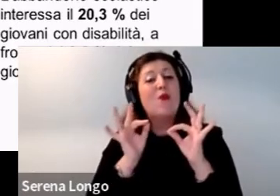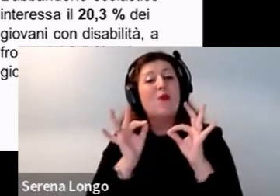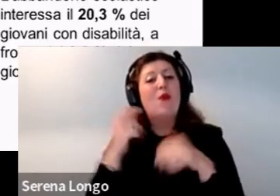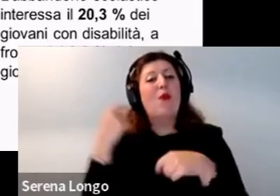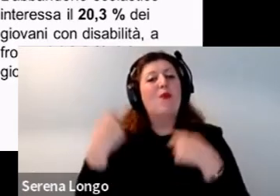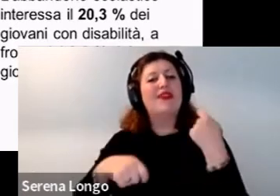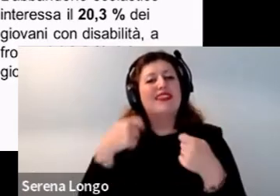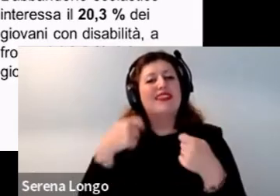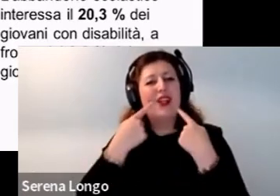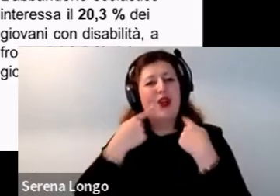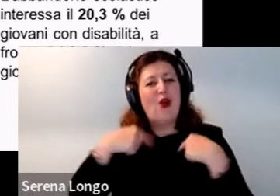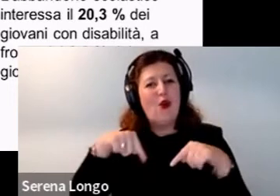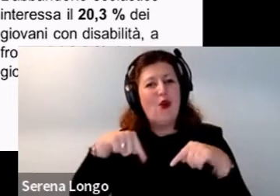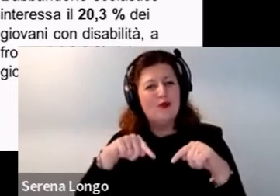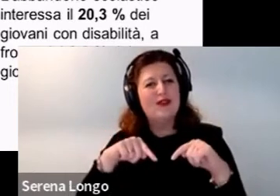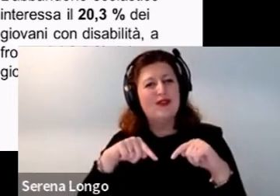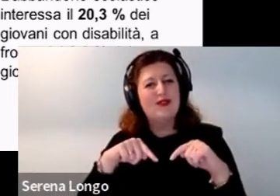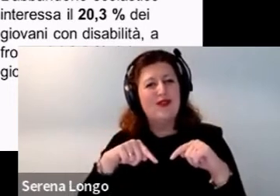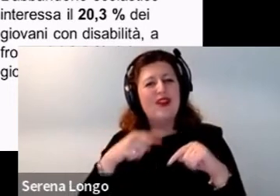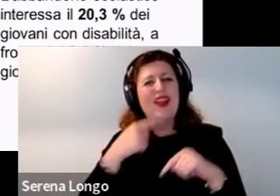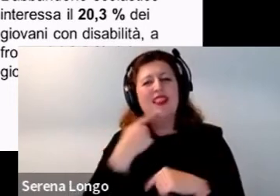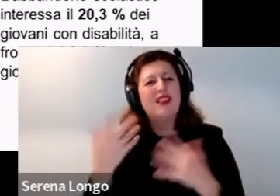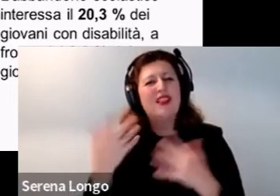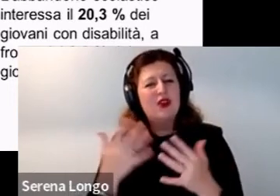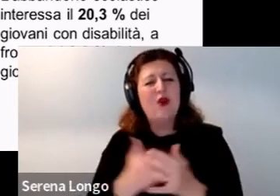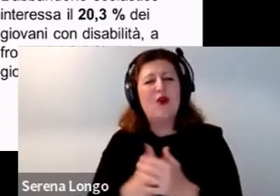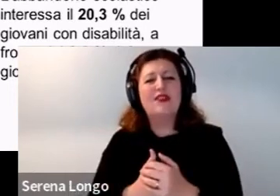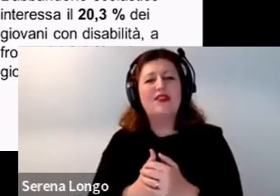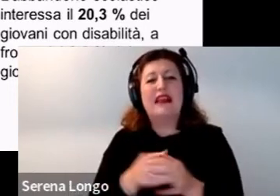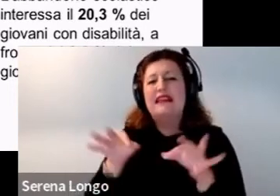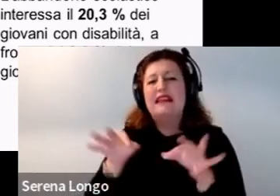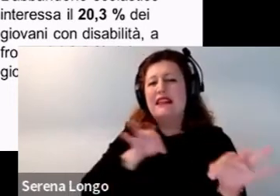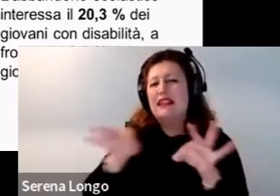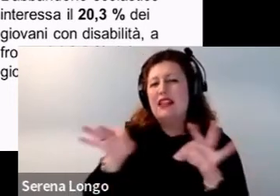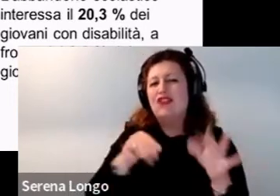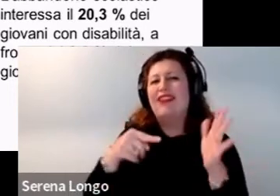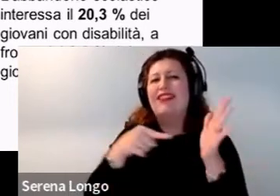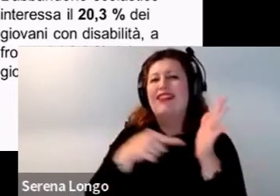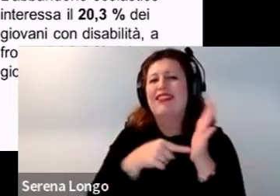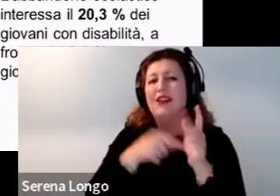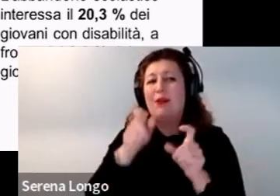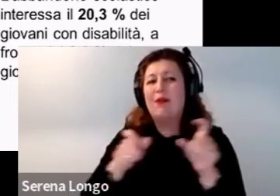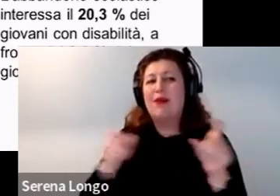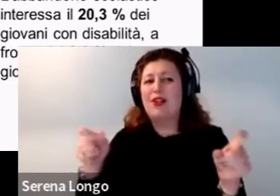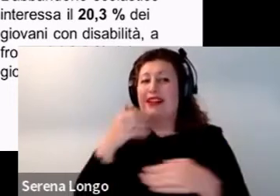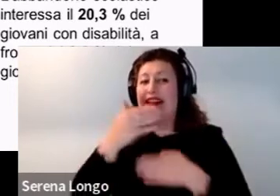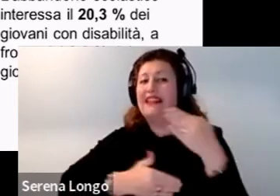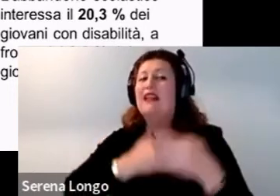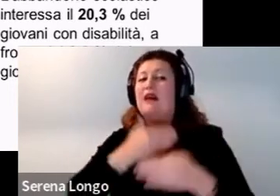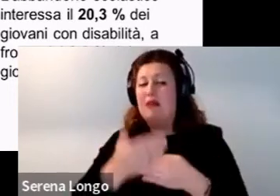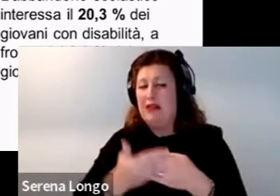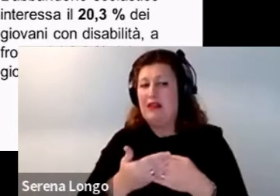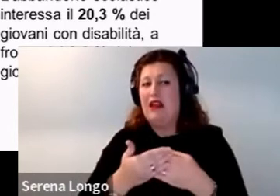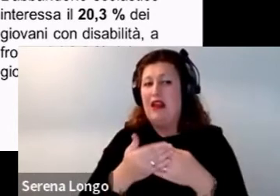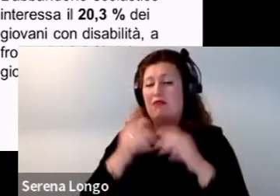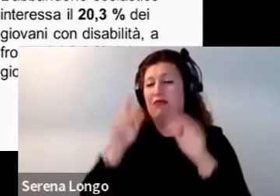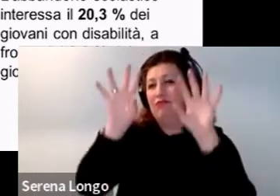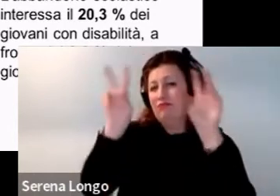Commissione, dicevo un'unione dell'uguaglianza, una strategia per i diritti delle persone con disabilità nello